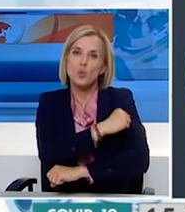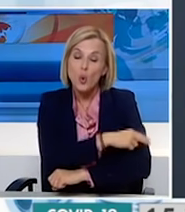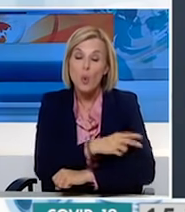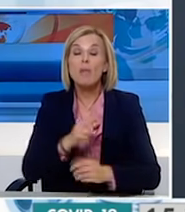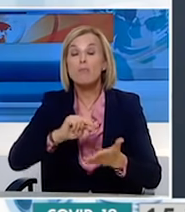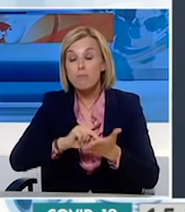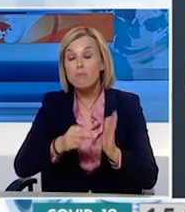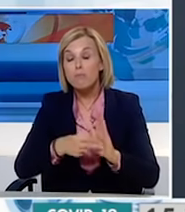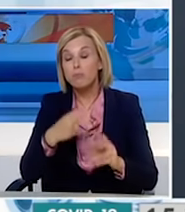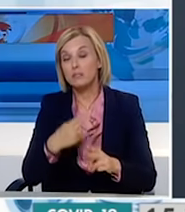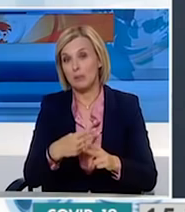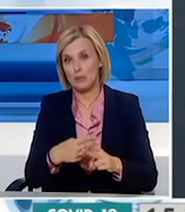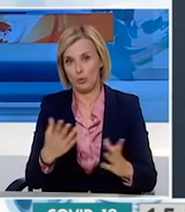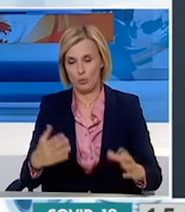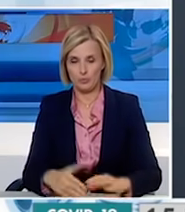ιδιαίτερη προσοχή.